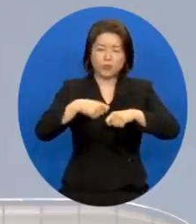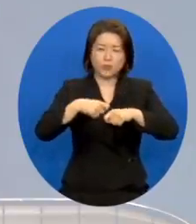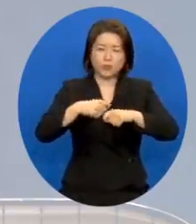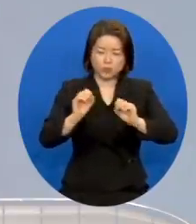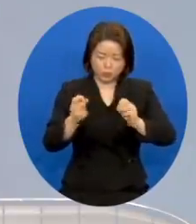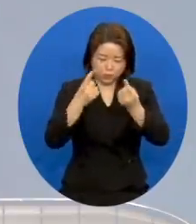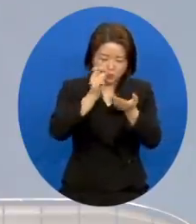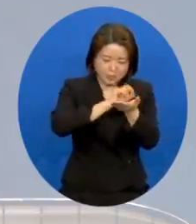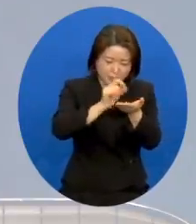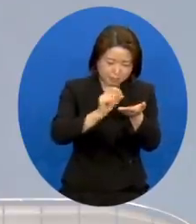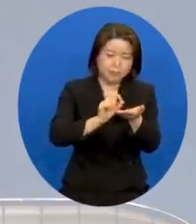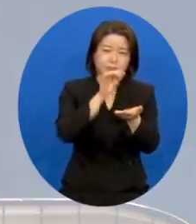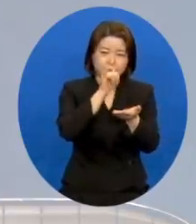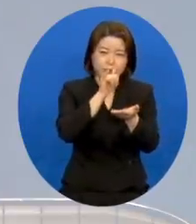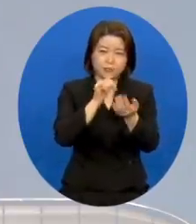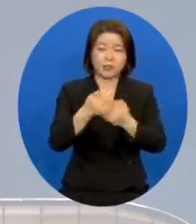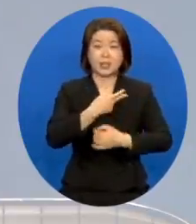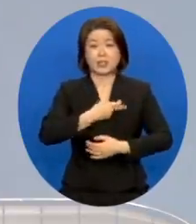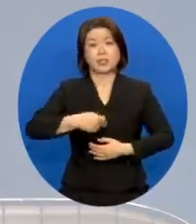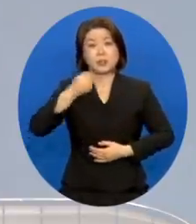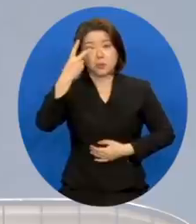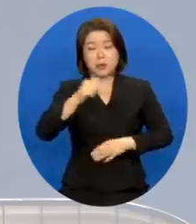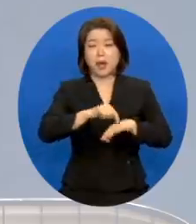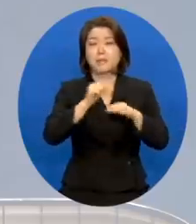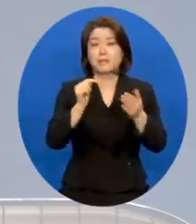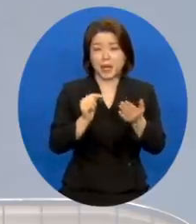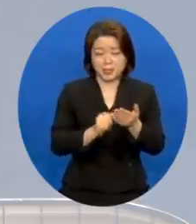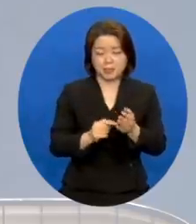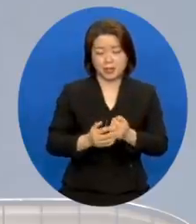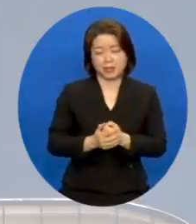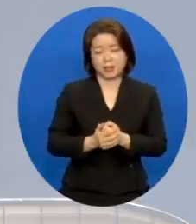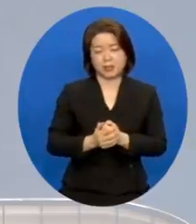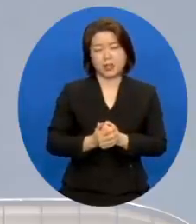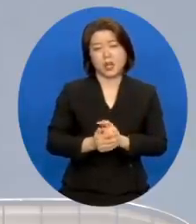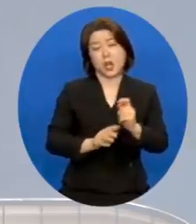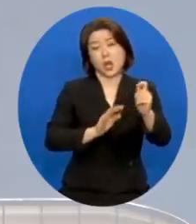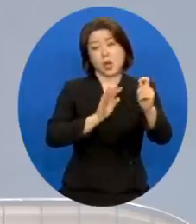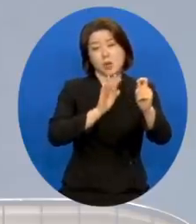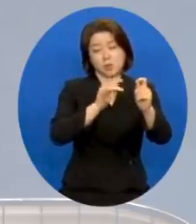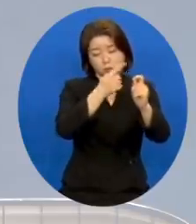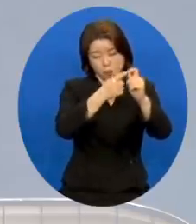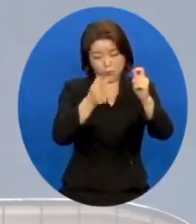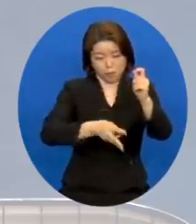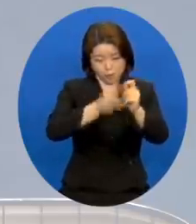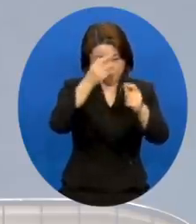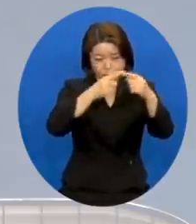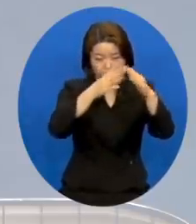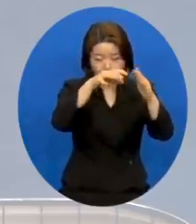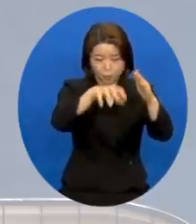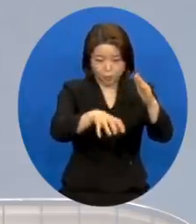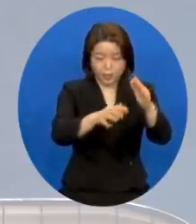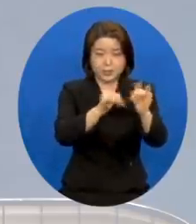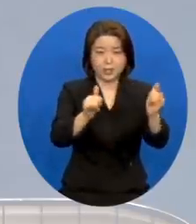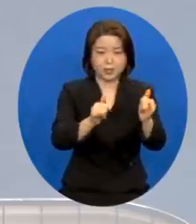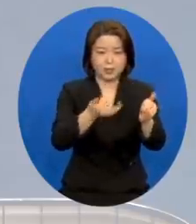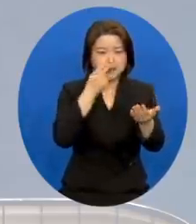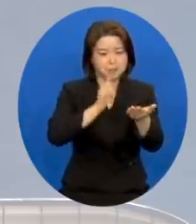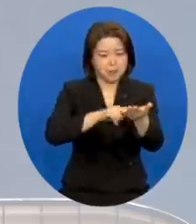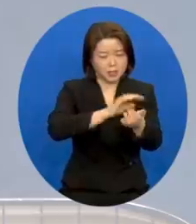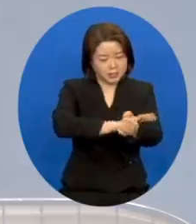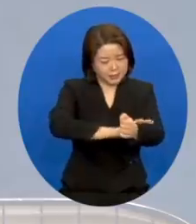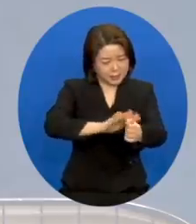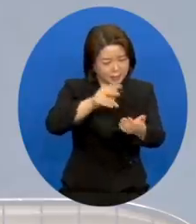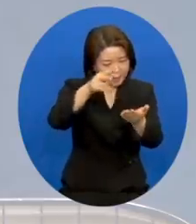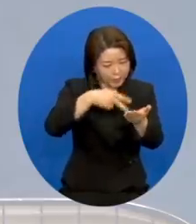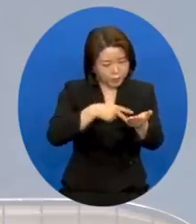근데 사도 벌의 마음에 과 른 고린도교회 교인들이 이 편지를 제대로 읽고 바로 진정한